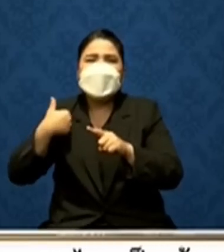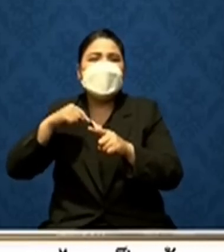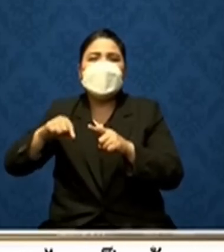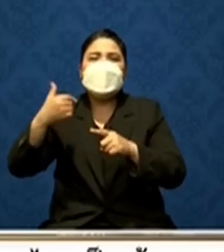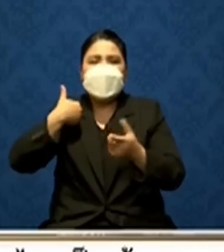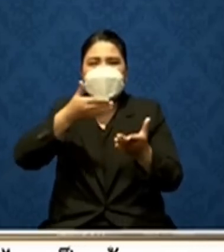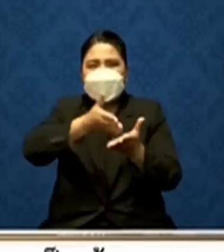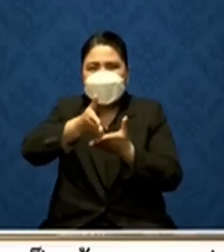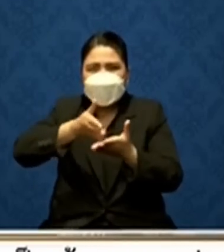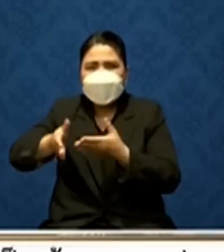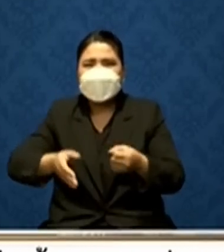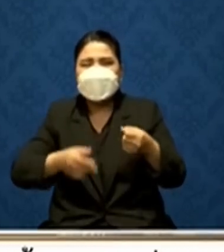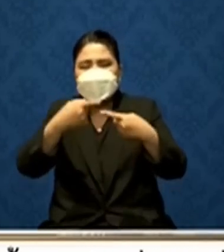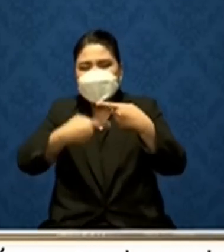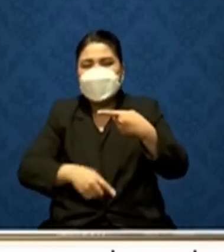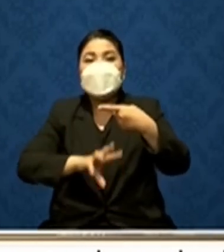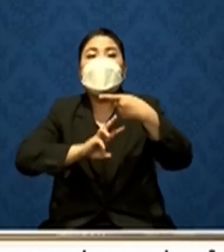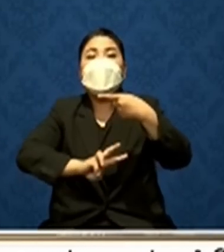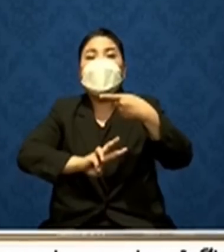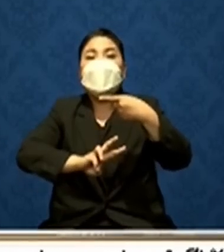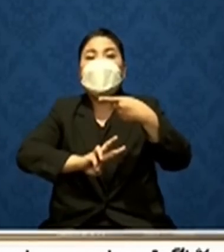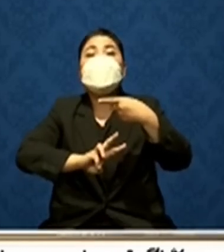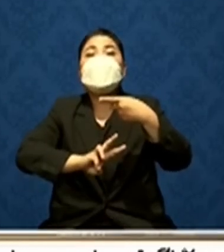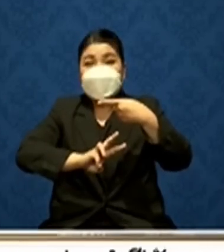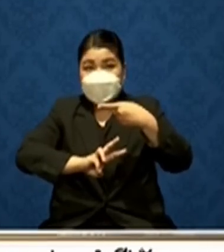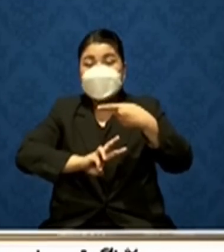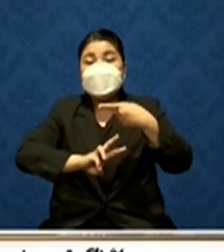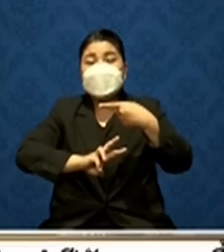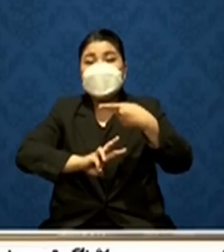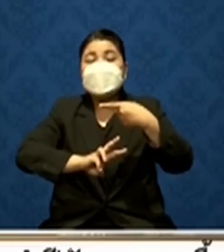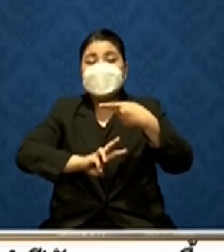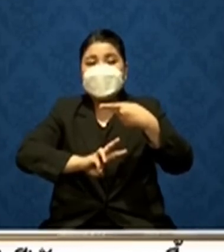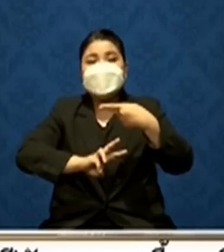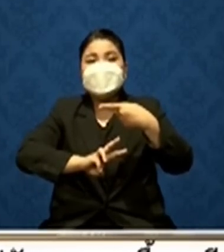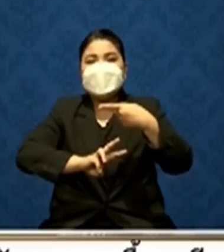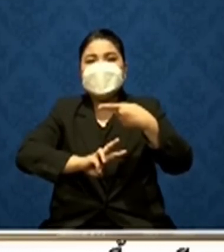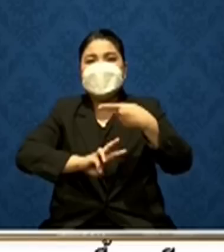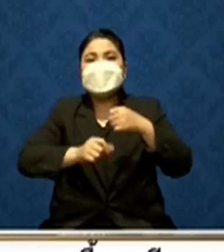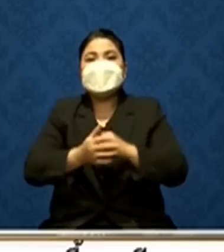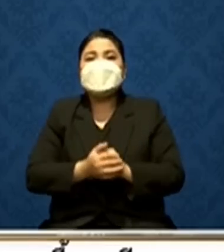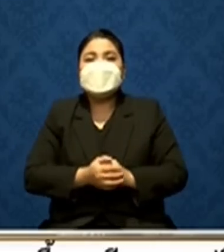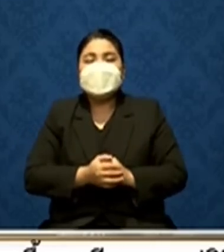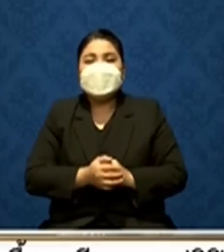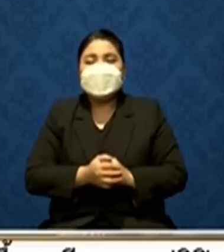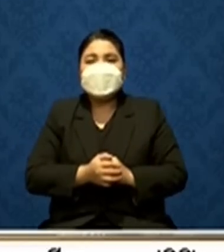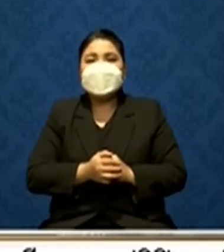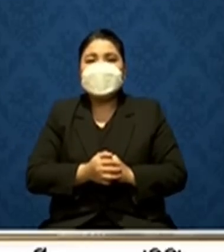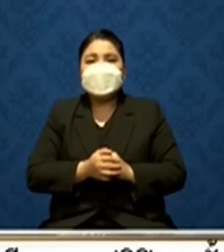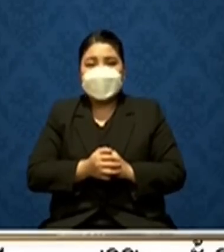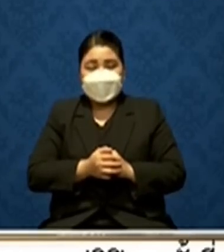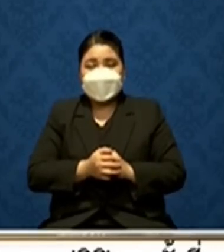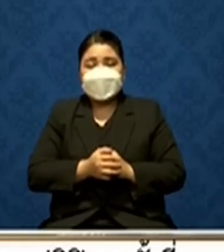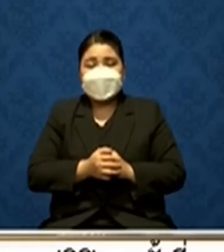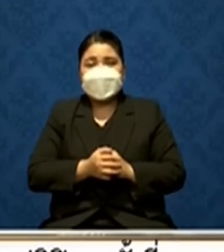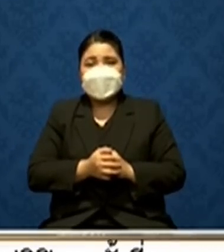รวม 6ด้านครับอีกด้วยรวม 6ด้านทำเหล่านี้ก็ลบครับด้านที่